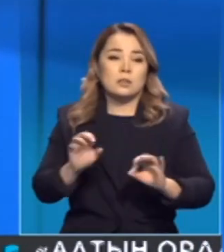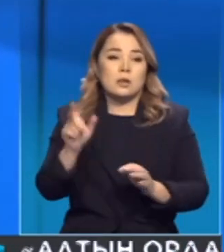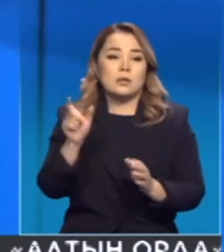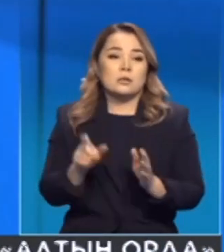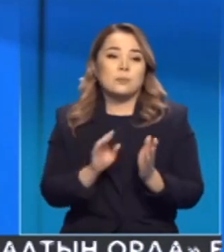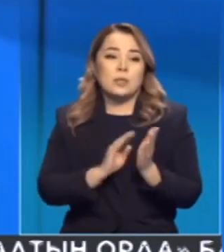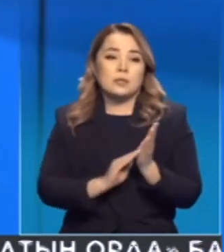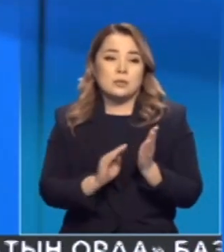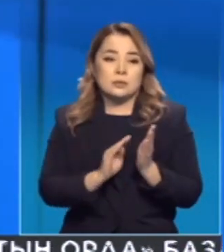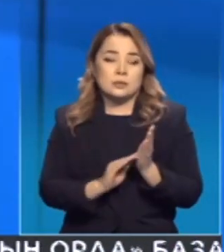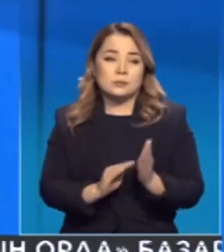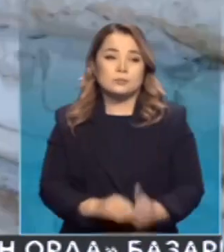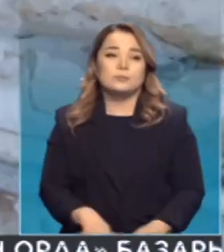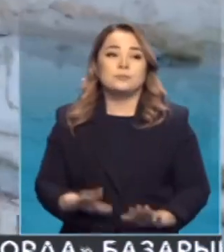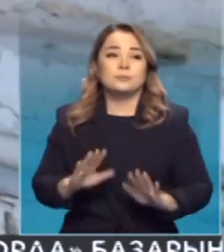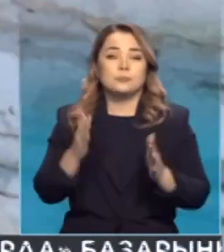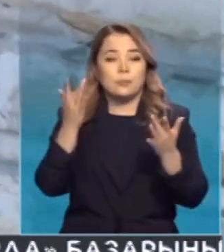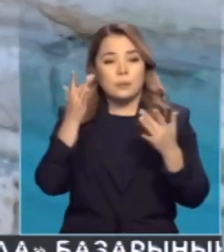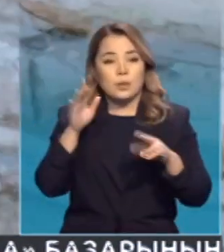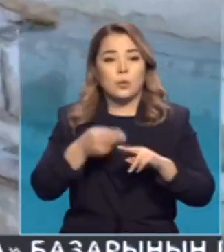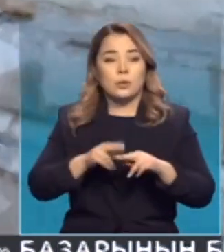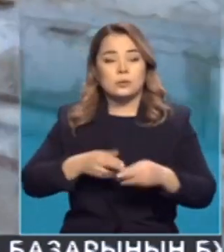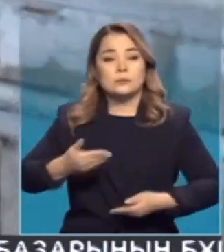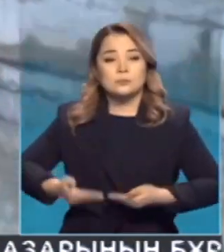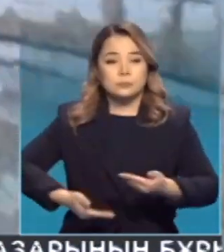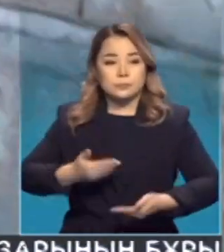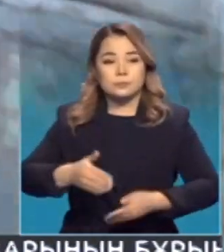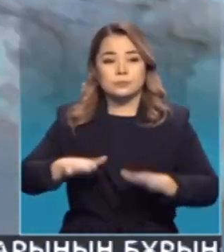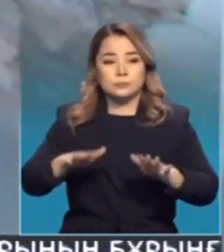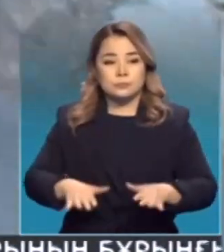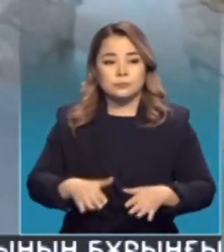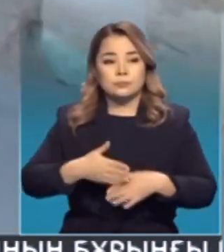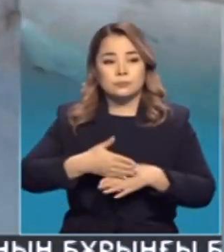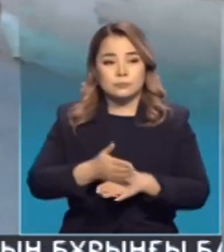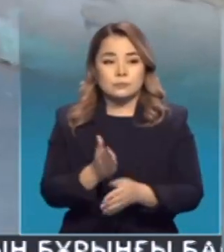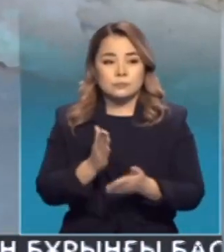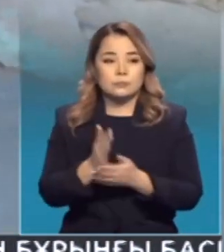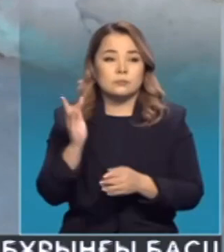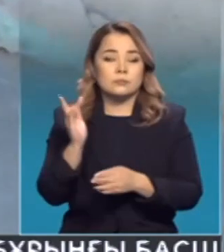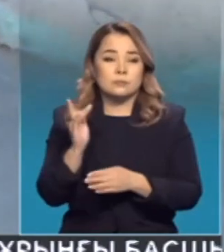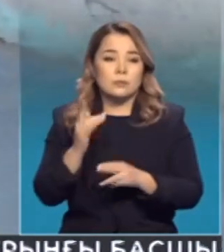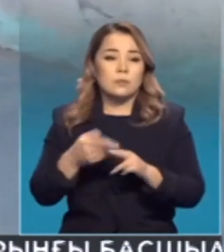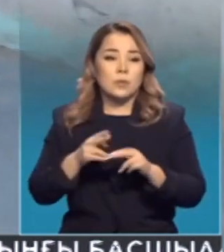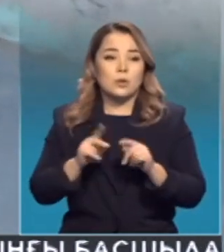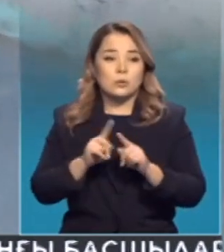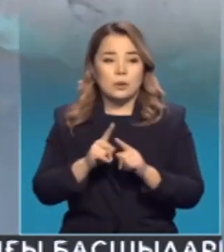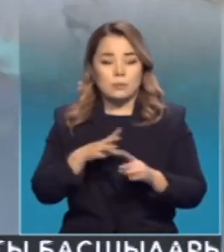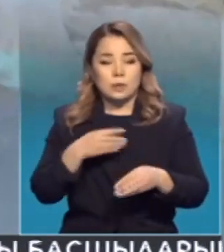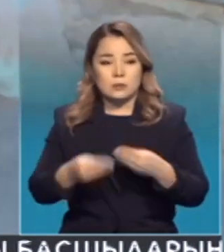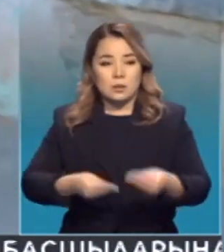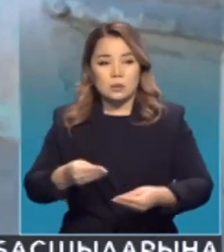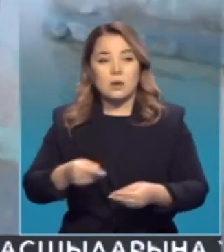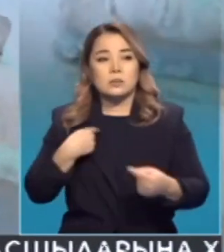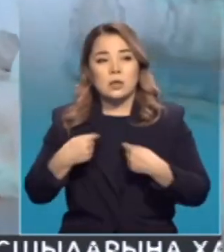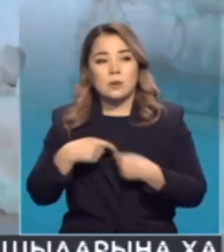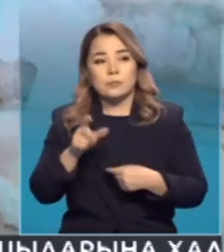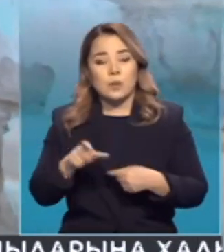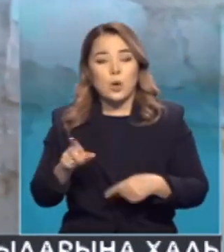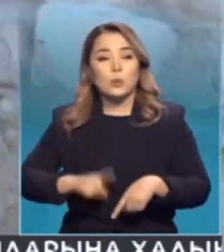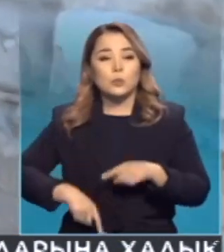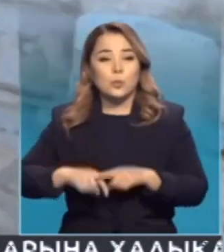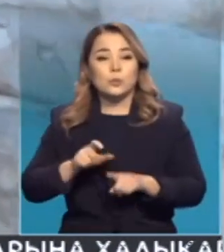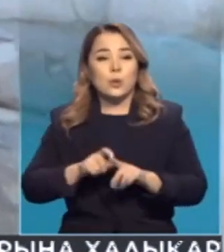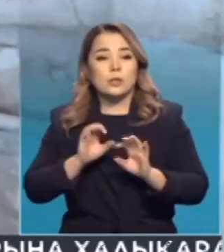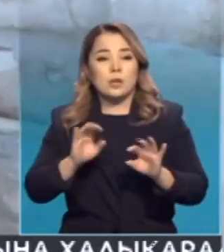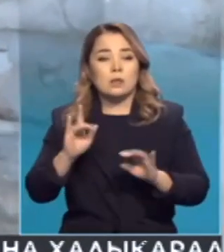анықтады. Оқиға тап осы жерде болды. Мінекей, қираған ағаштың әлі де жаңқалары жатыр. Зардап шеккен тұрғынның туысының